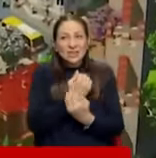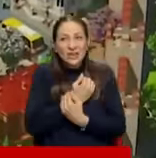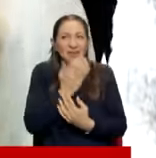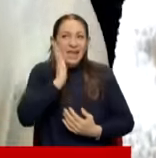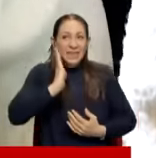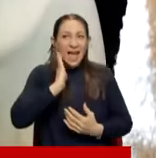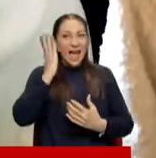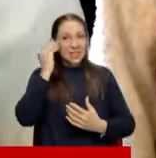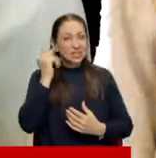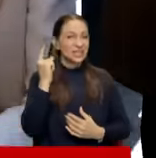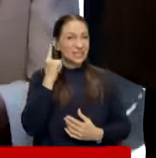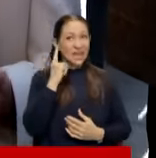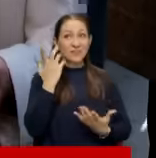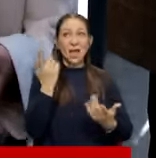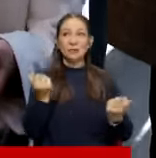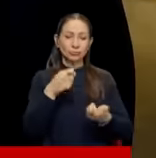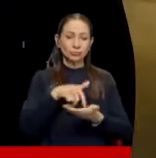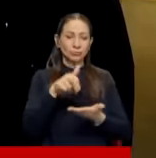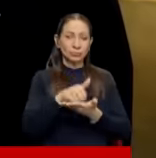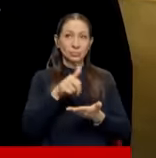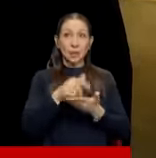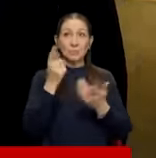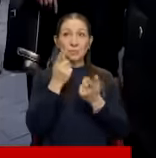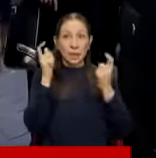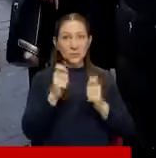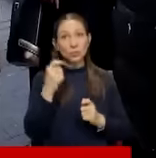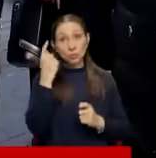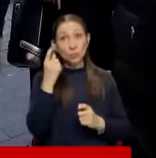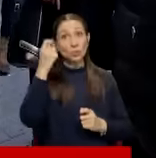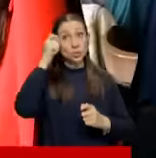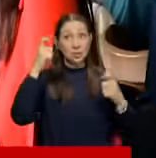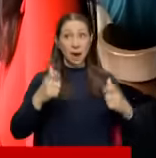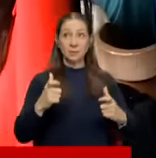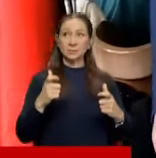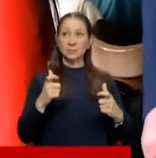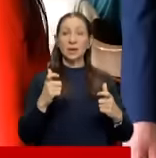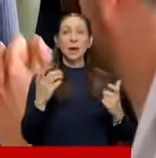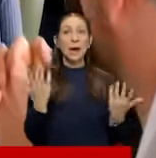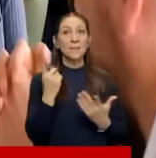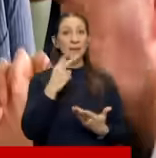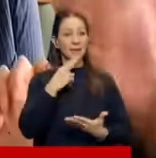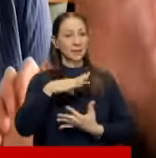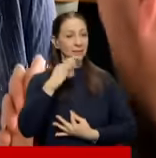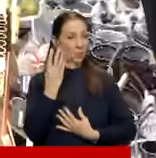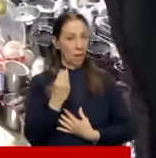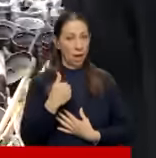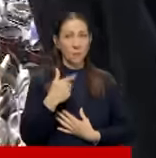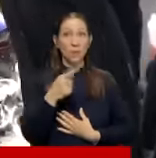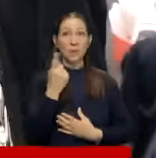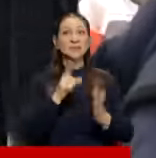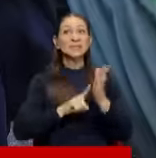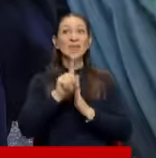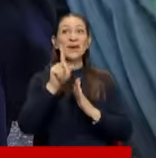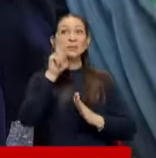anlayışlı dinleyen e ve icraatçı bir yapı ortaya koyduğumuzu düşünüyorum Üsküdar gibi bir yerde hani bir kadın olarak böyle bir